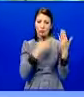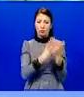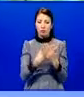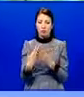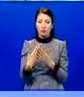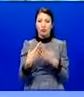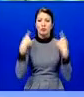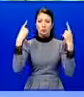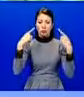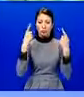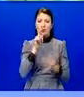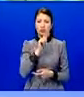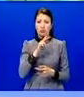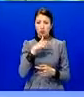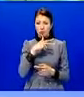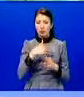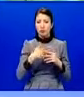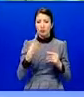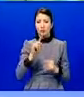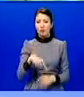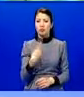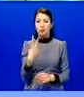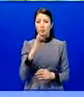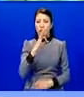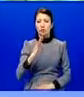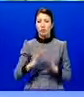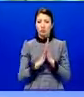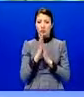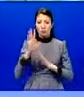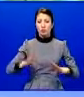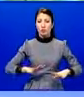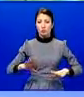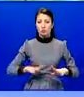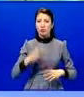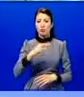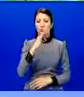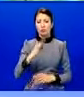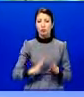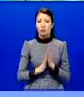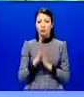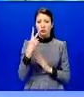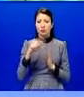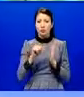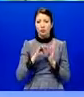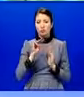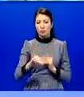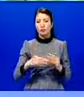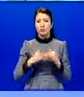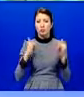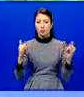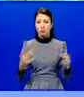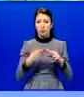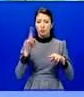ешкі 1,2% артқан. Жылқы есебі 20% көбейді. Ойсыл қара тұяғы да 26 мыңға артқан. Сайып келгенде,